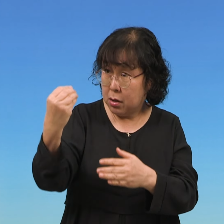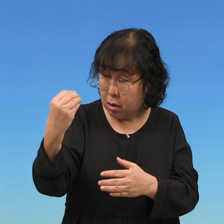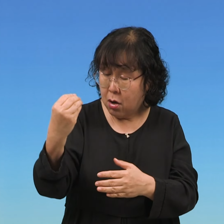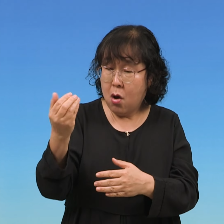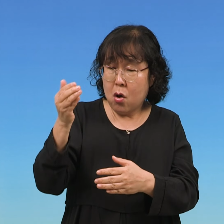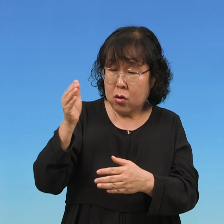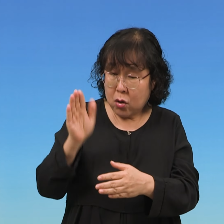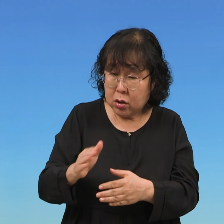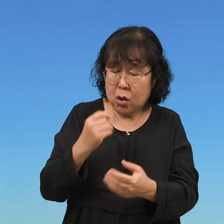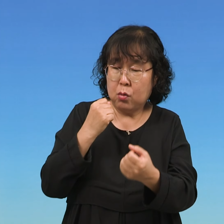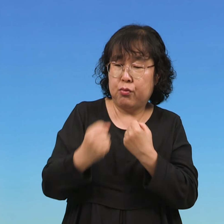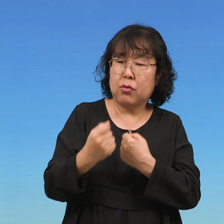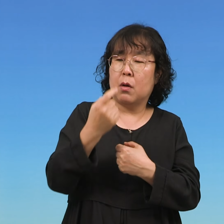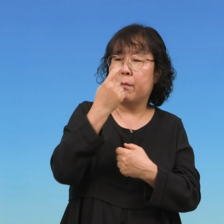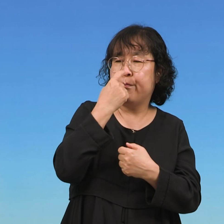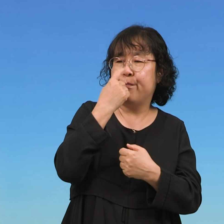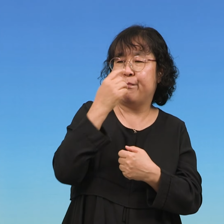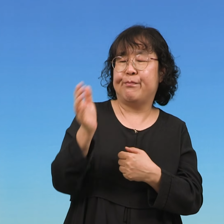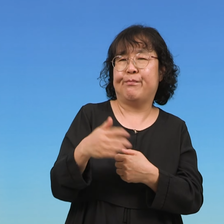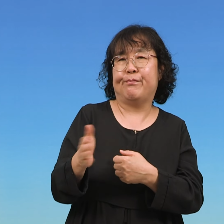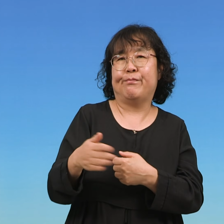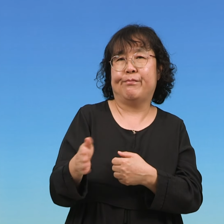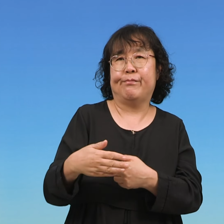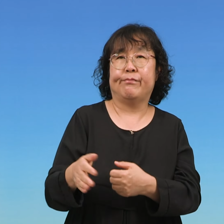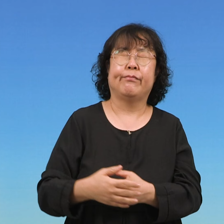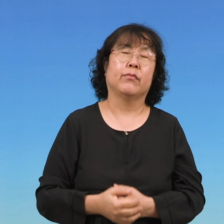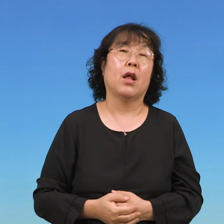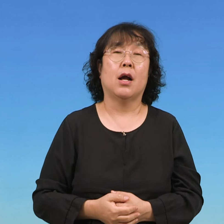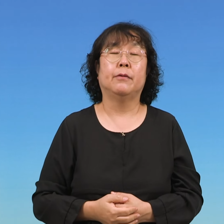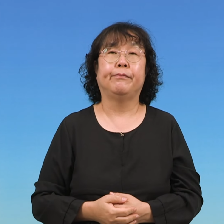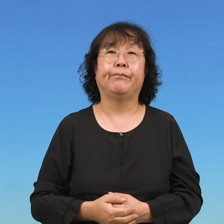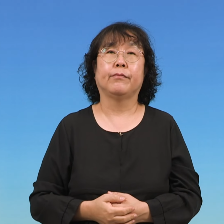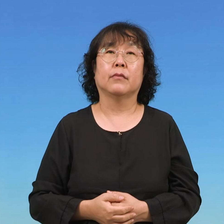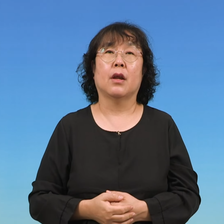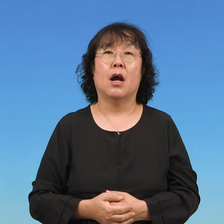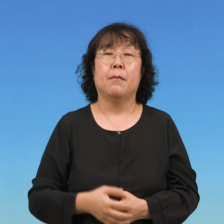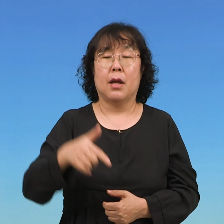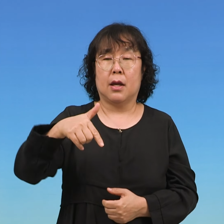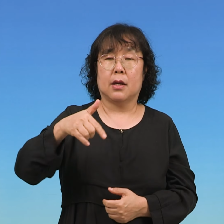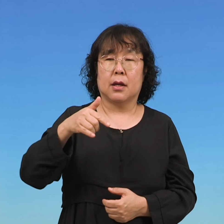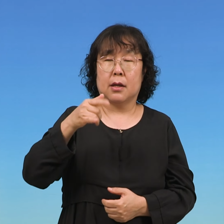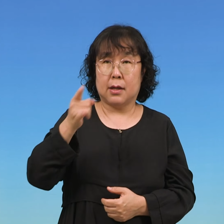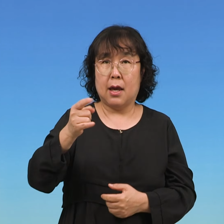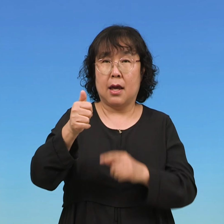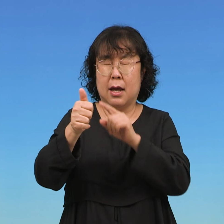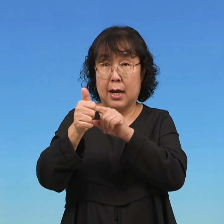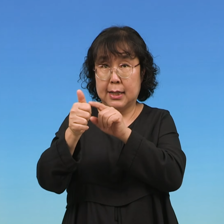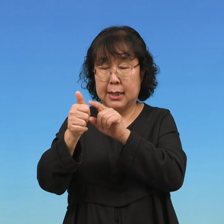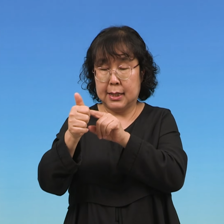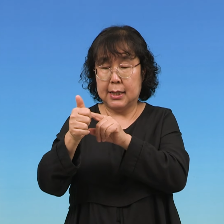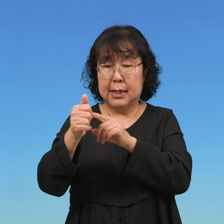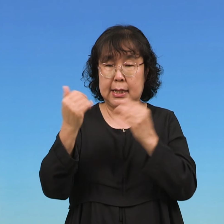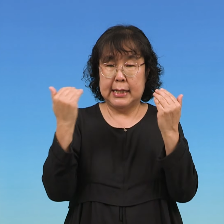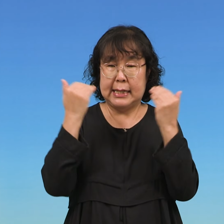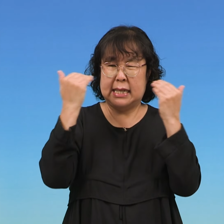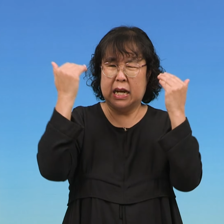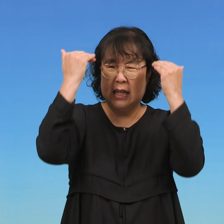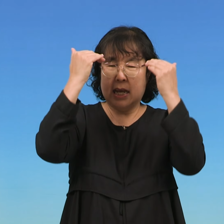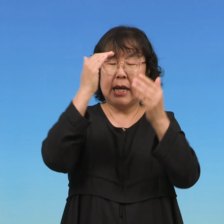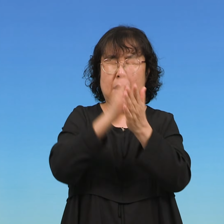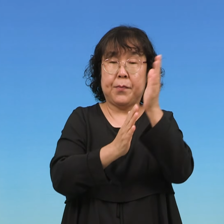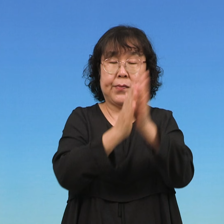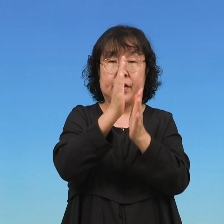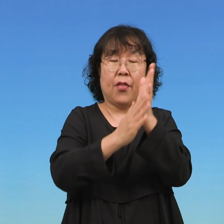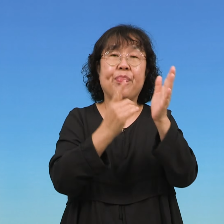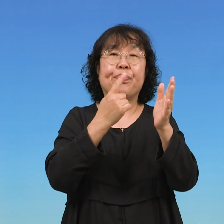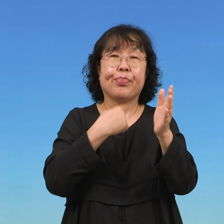영향을 못 받는 겁니다 오늘 본문도 마찬가지입니다 그래서이 개나 씨는 그 성장이 없었던